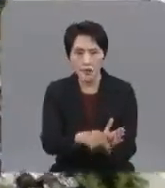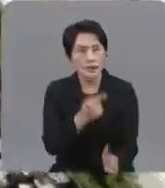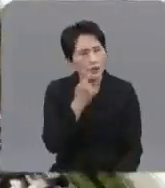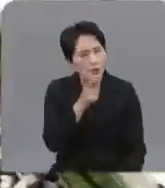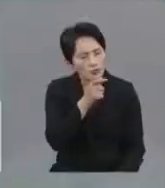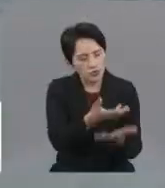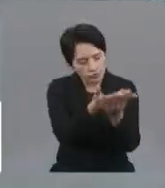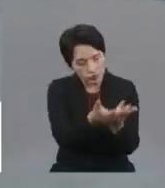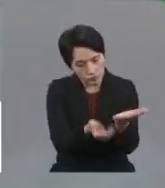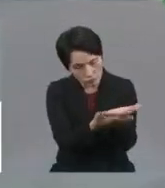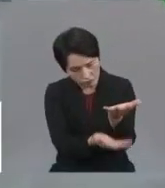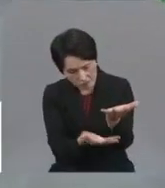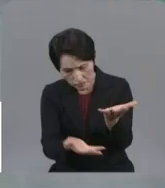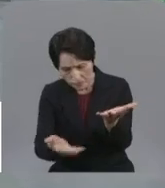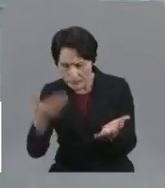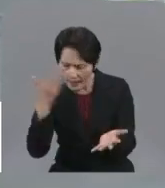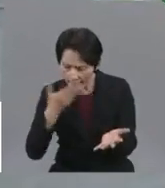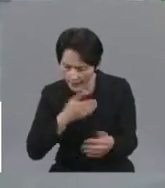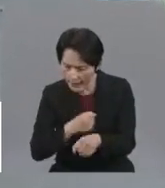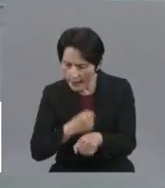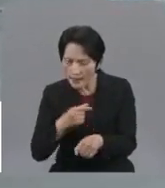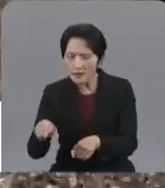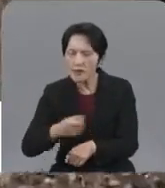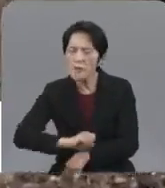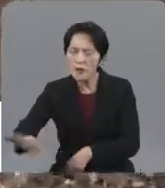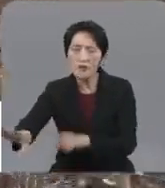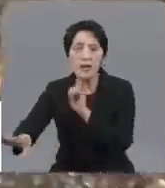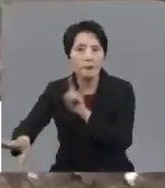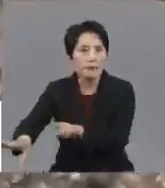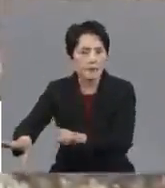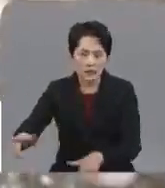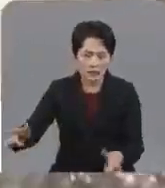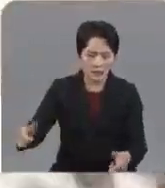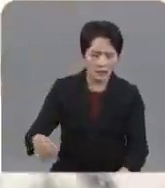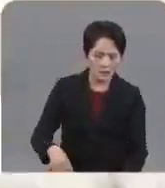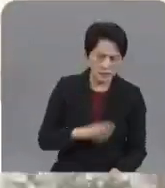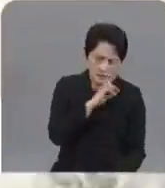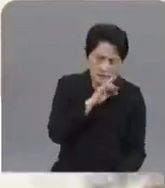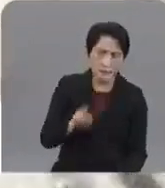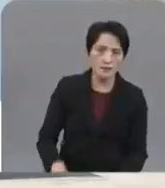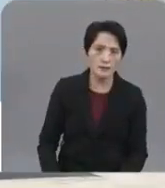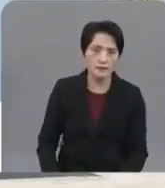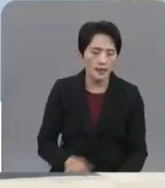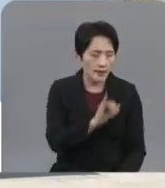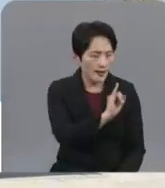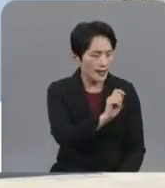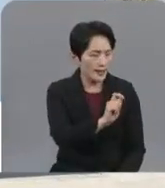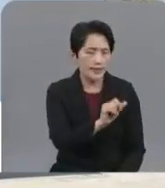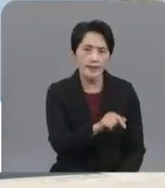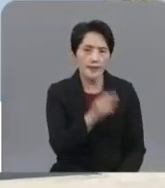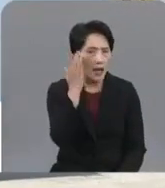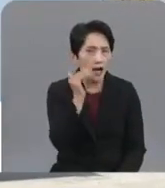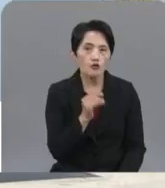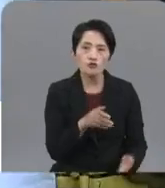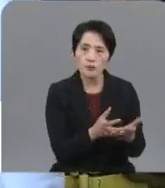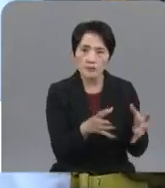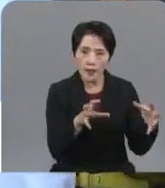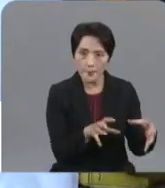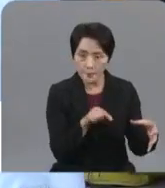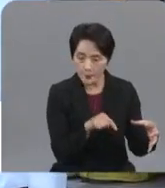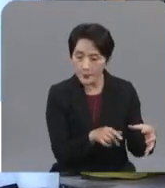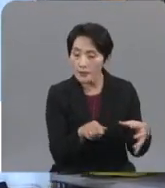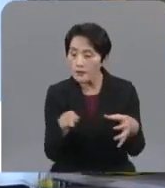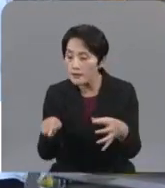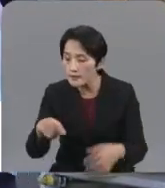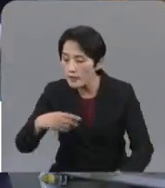lãnh đạo hai nước đã đạt được thỏa thuận về việc cử đoàn thanh sát cùng các chuyên gia Hàn Quốc tới nhà máy điện nguyên tử fukushima tổng thống hy vọng